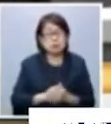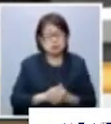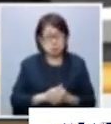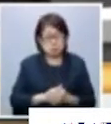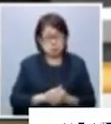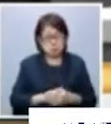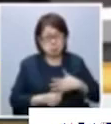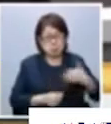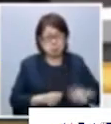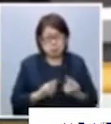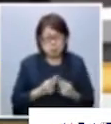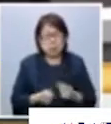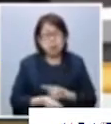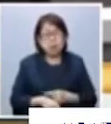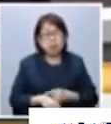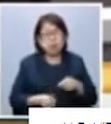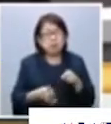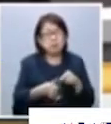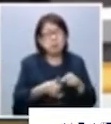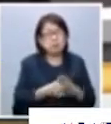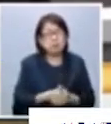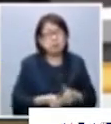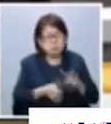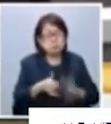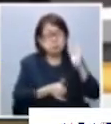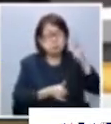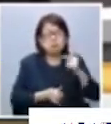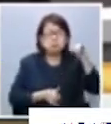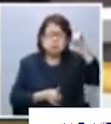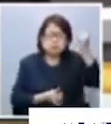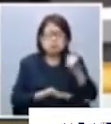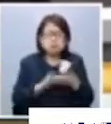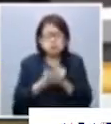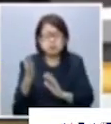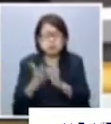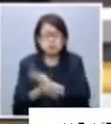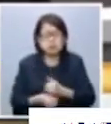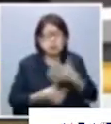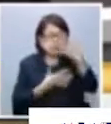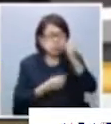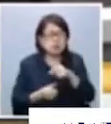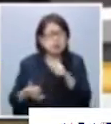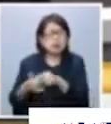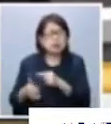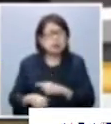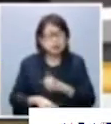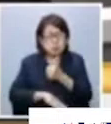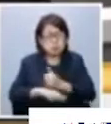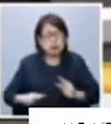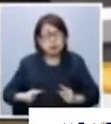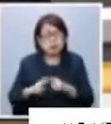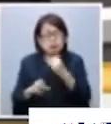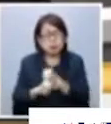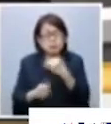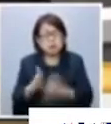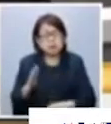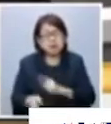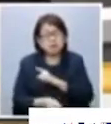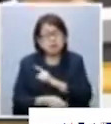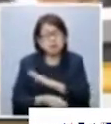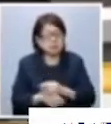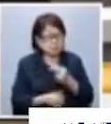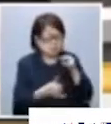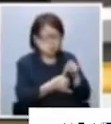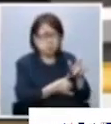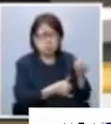คือคนสมองดีทำงานเพื่อบ้านเพื่อเมืองไม่สนใจว่าคุณจะเป็นใครถ้าคุณผิดคุณต้องรับผิดชอบชอบมากครับ